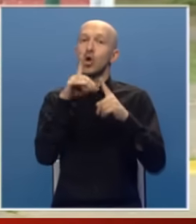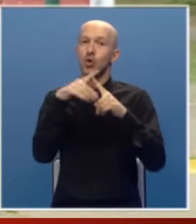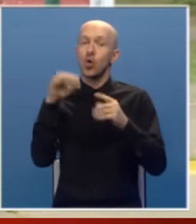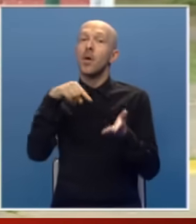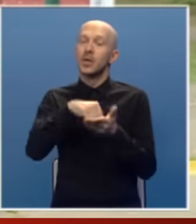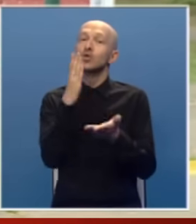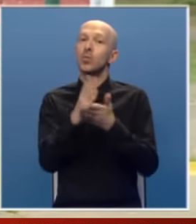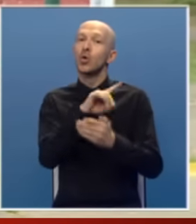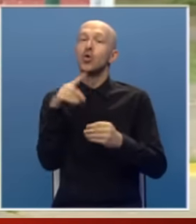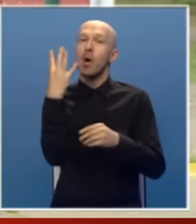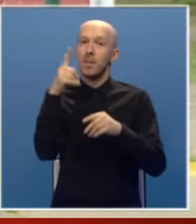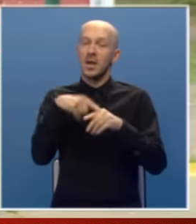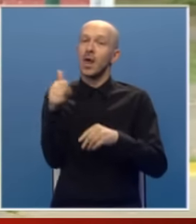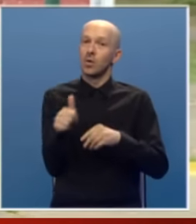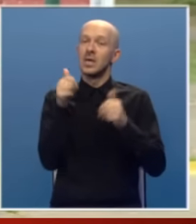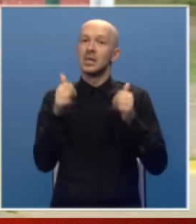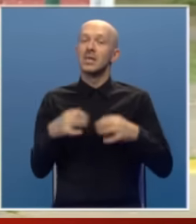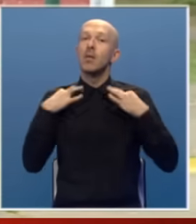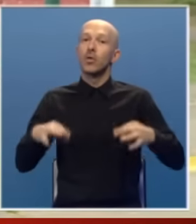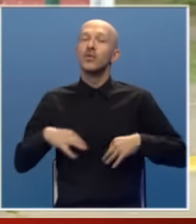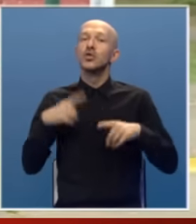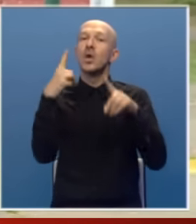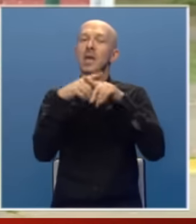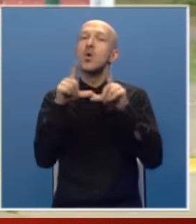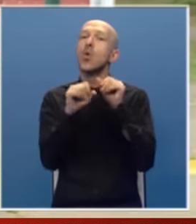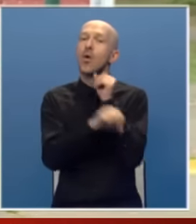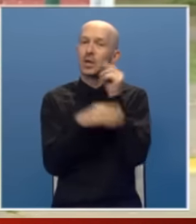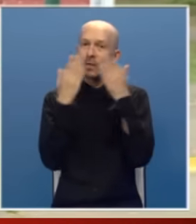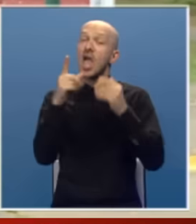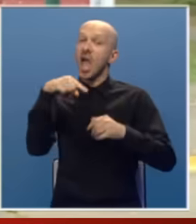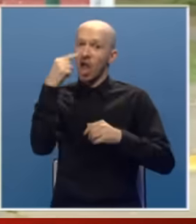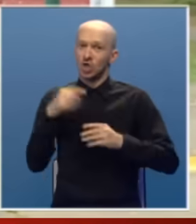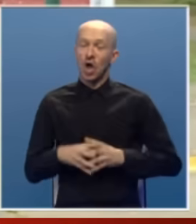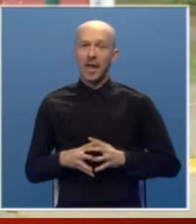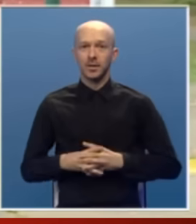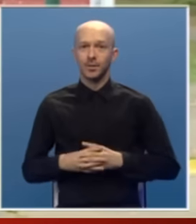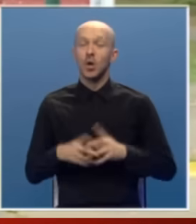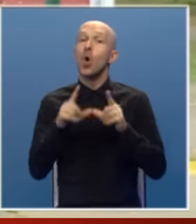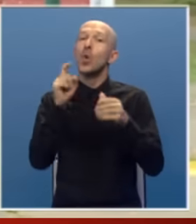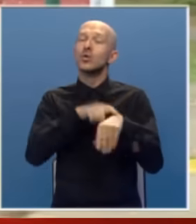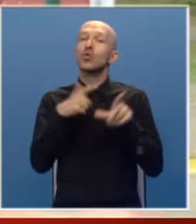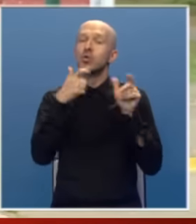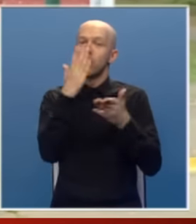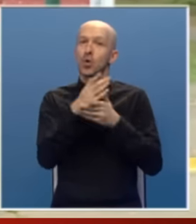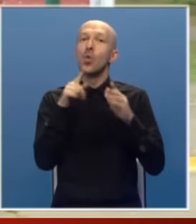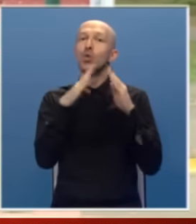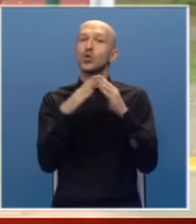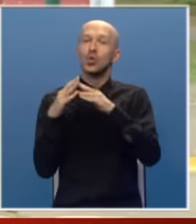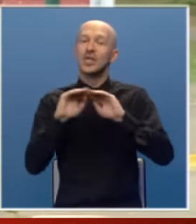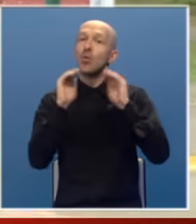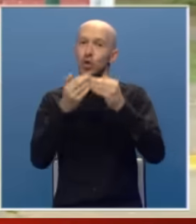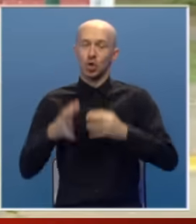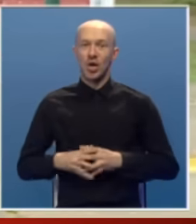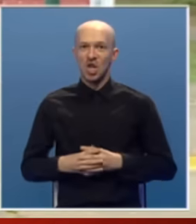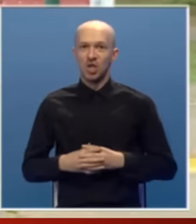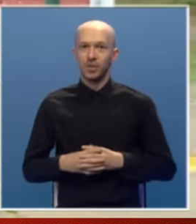tom mjestu bio do aprila ove godine, a sada je profesor hemije u gimnaziji. On kaže da je u trenutku pucnjave bio u susjednoj